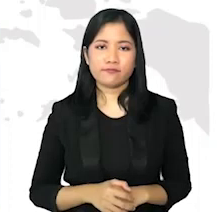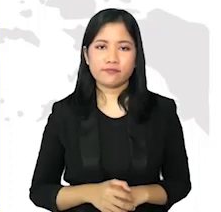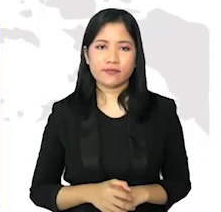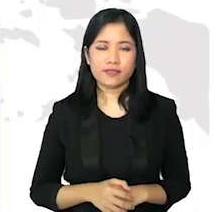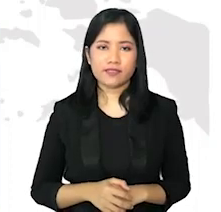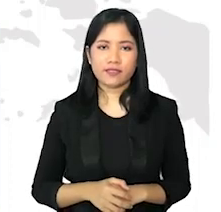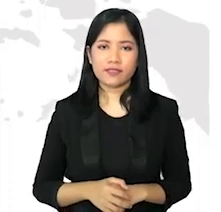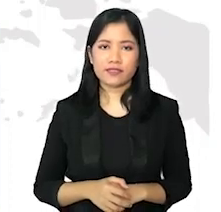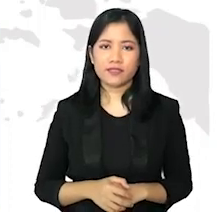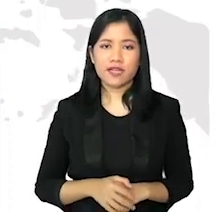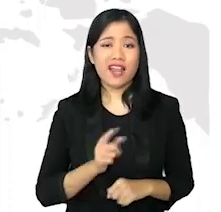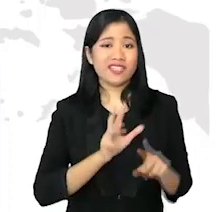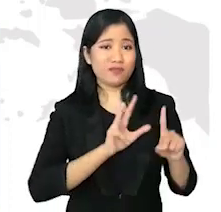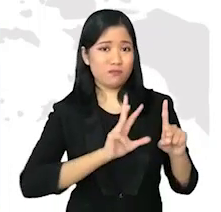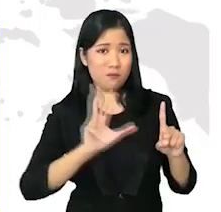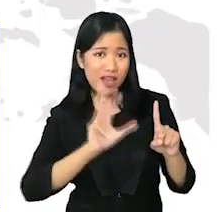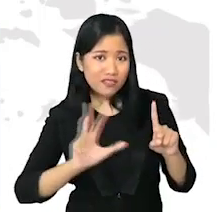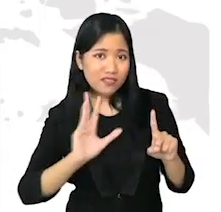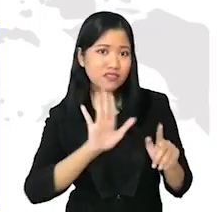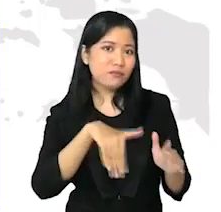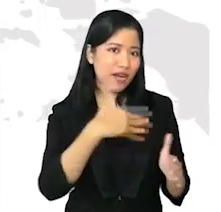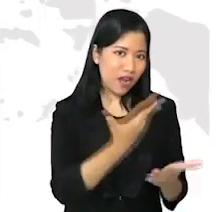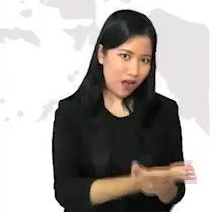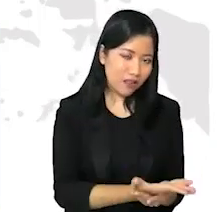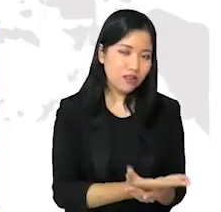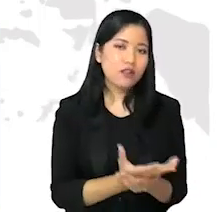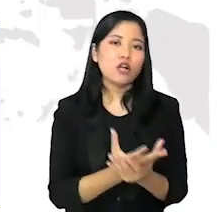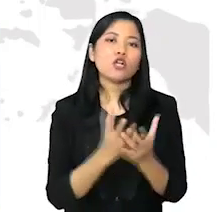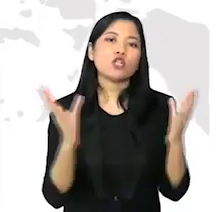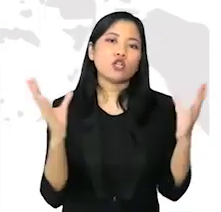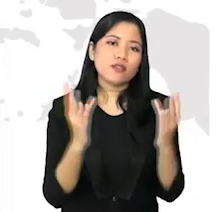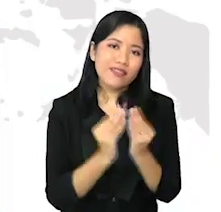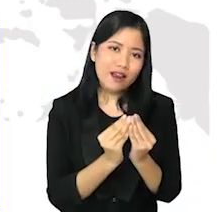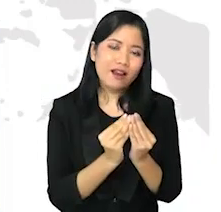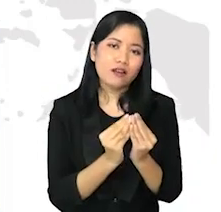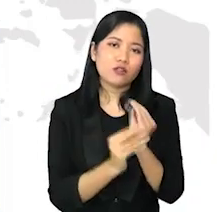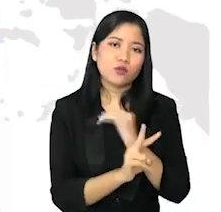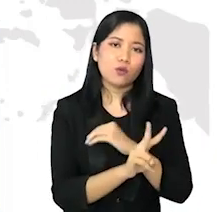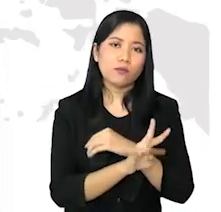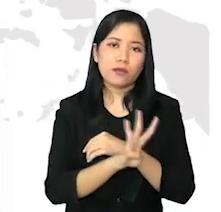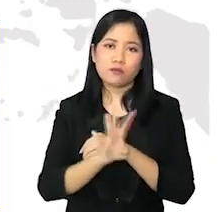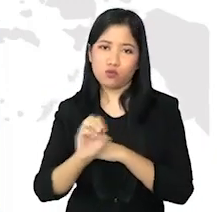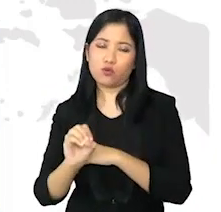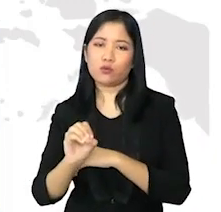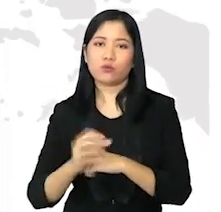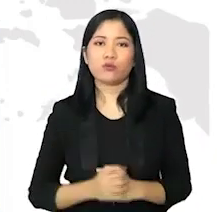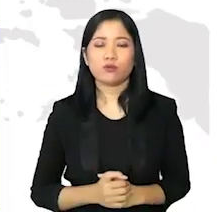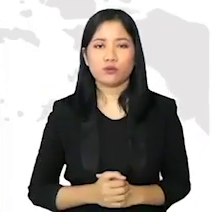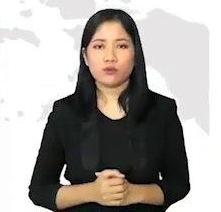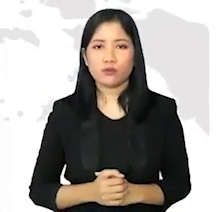19 kasus yang meninggal sehingga total menjadi 240 kasus